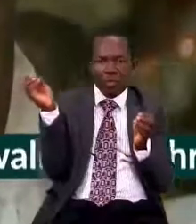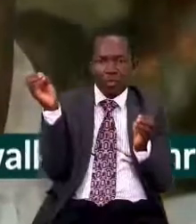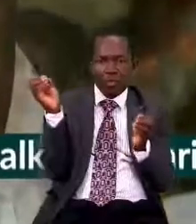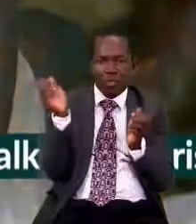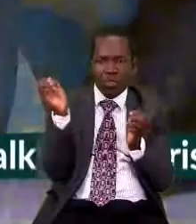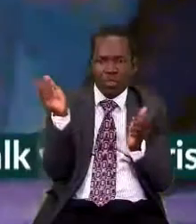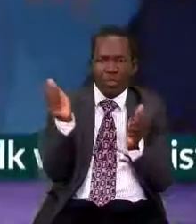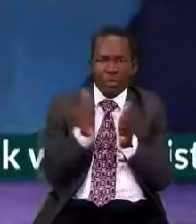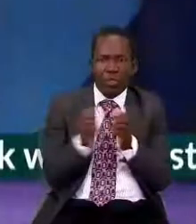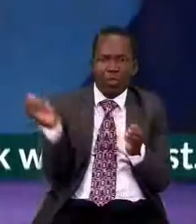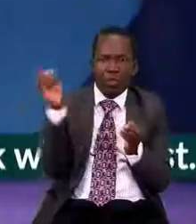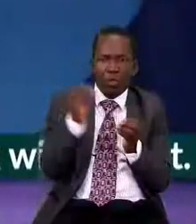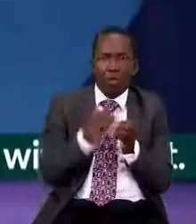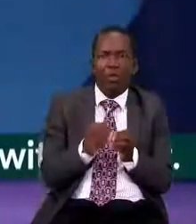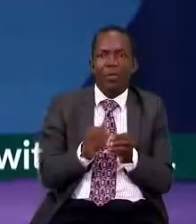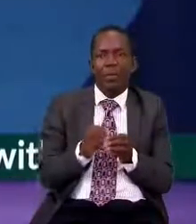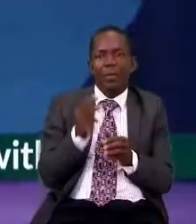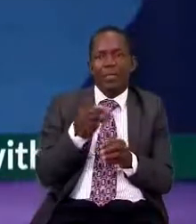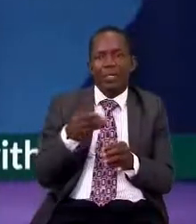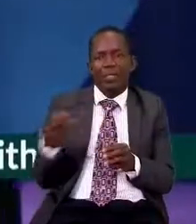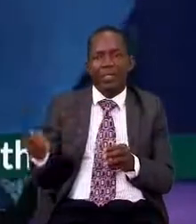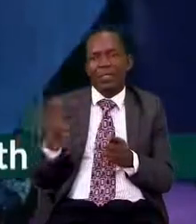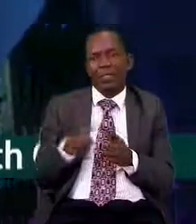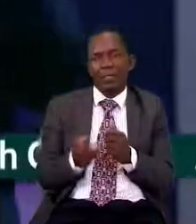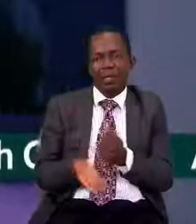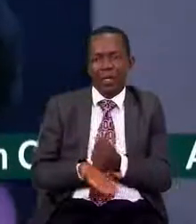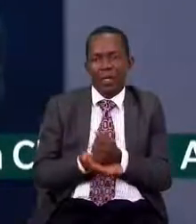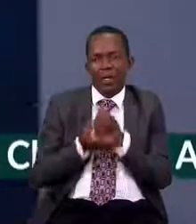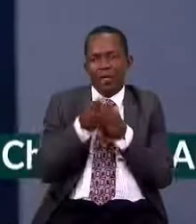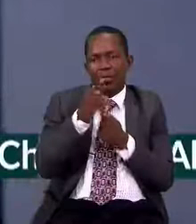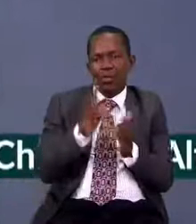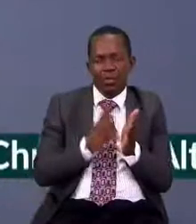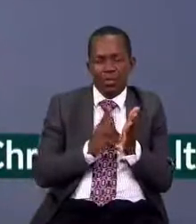à vous assister plus.